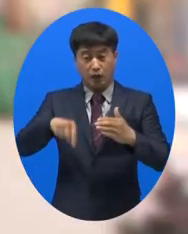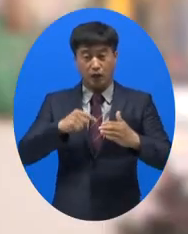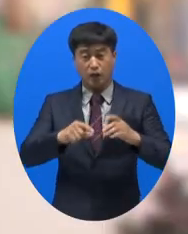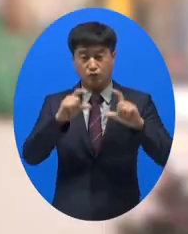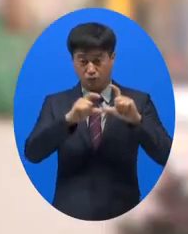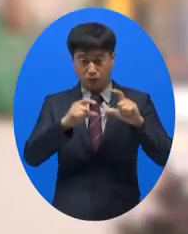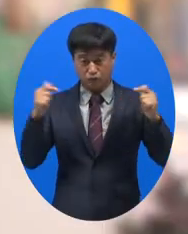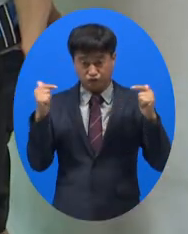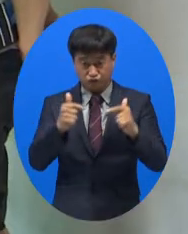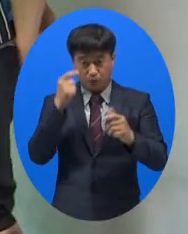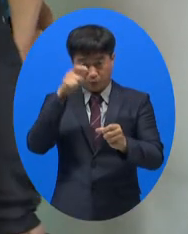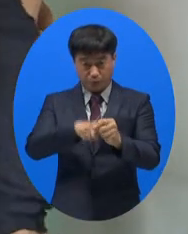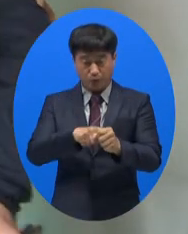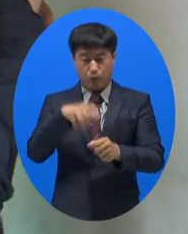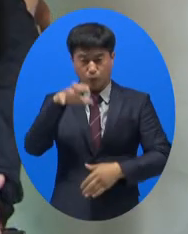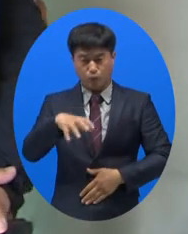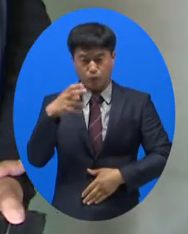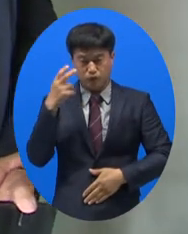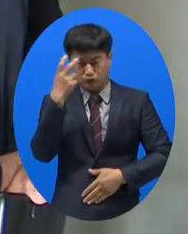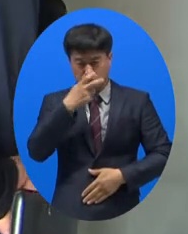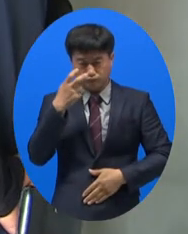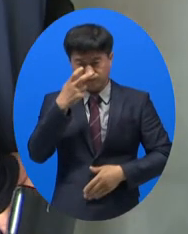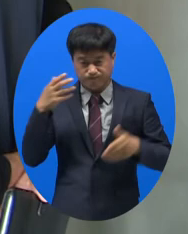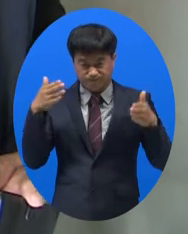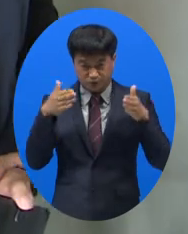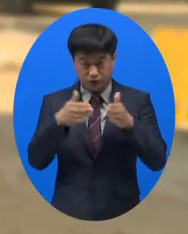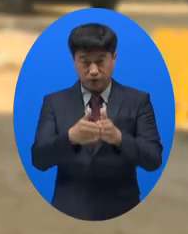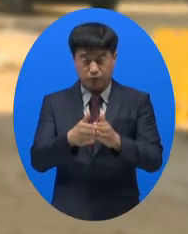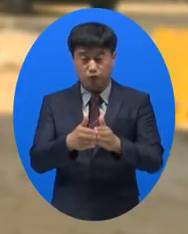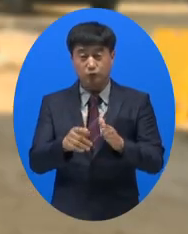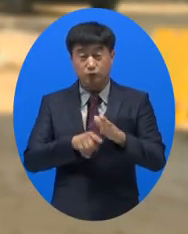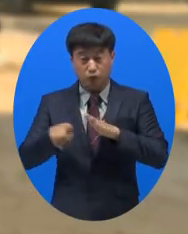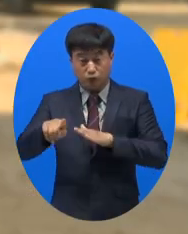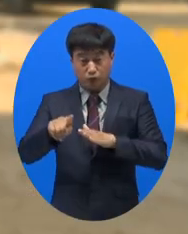줄이겠다는 목표를 가지고 현장 중심의 집중관리와